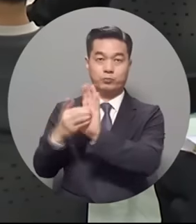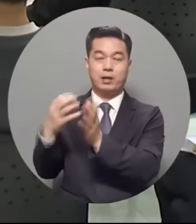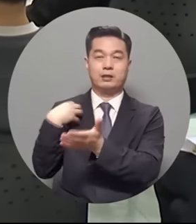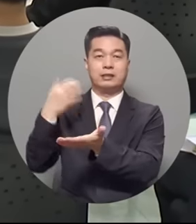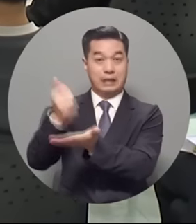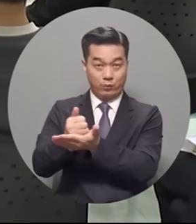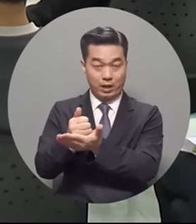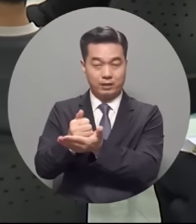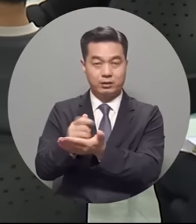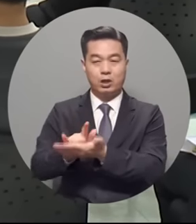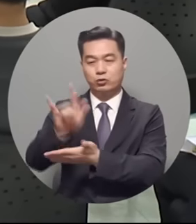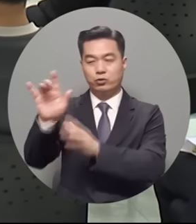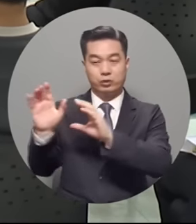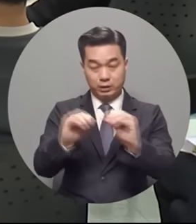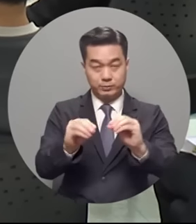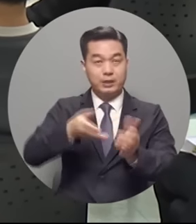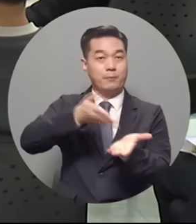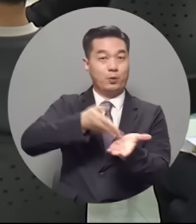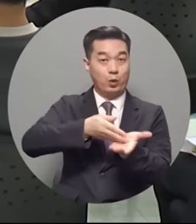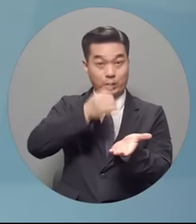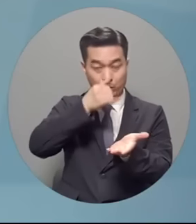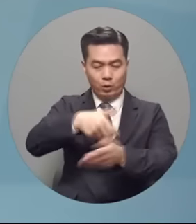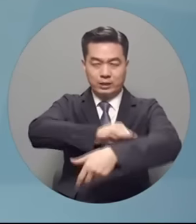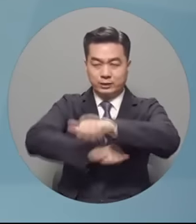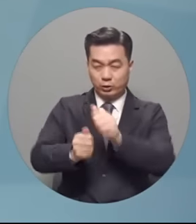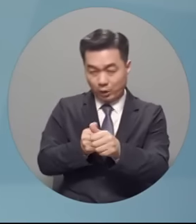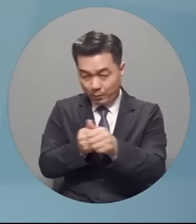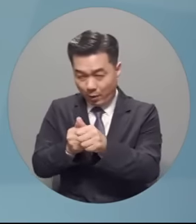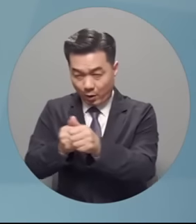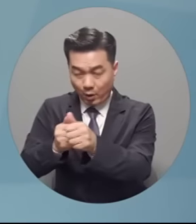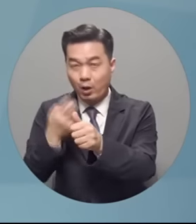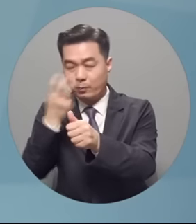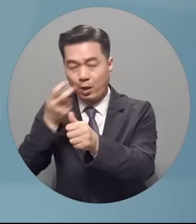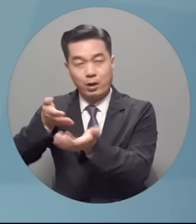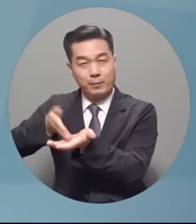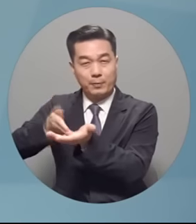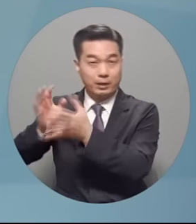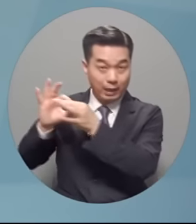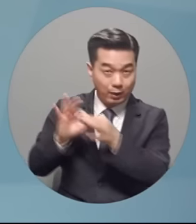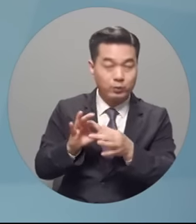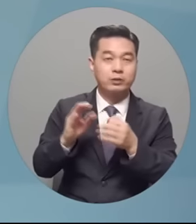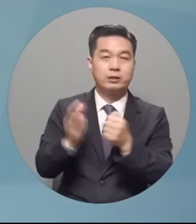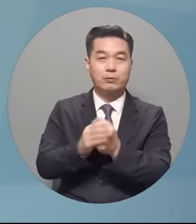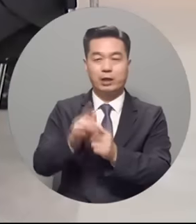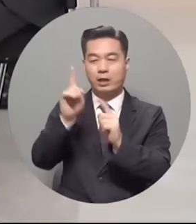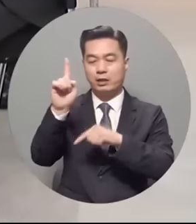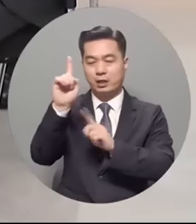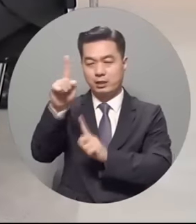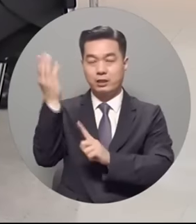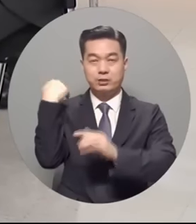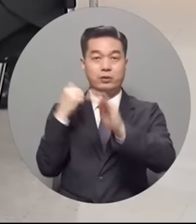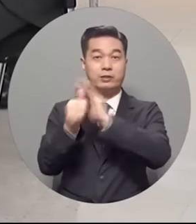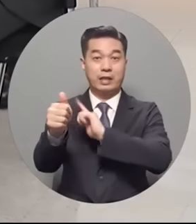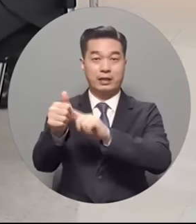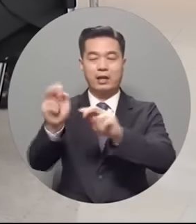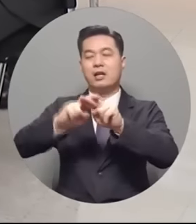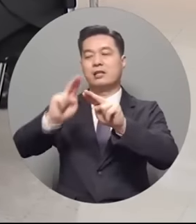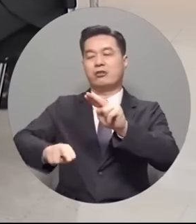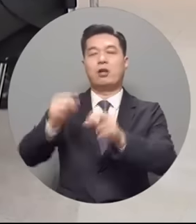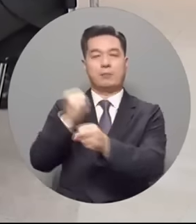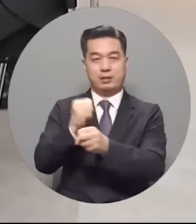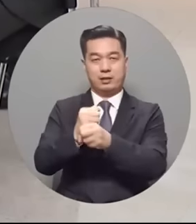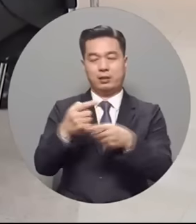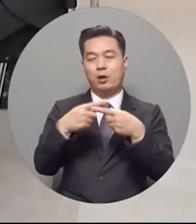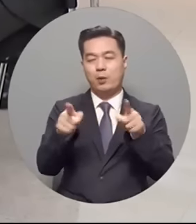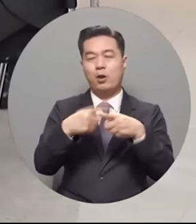사실을 단독으로 보도하고 적극적인 취재를 통해서 후속 보도를 이어나가서 이 전 대사의 사퇴를 이끌어낸 점을 높이